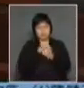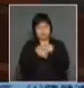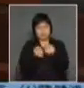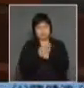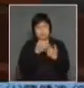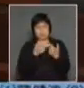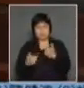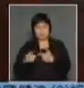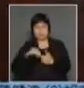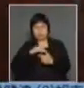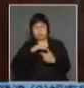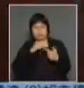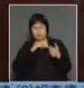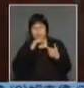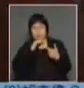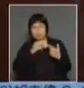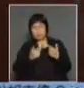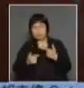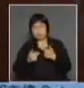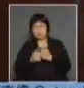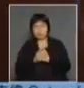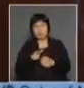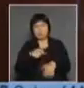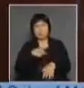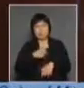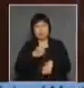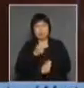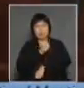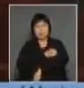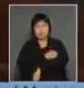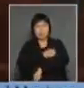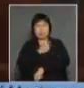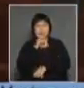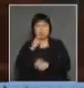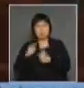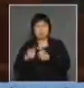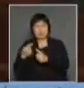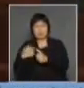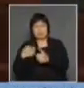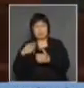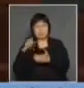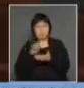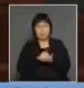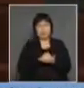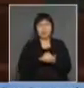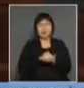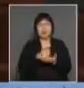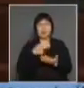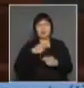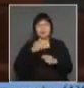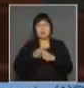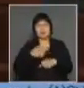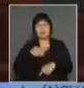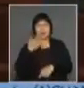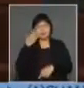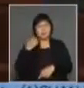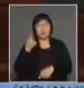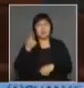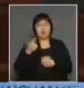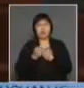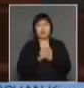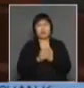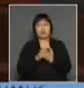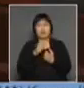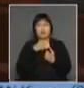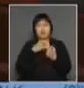家難做啦，又被公民黨捷足先登啦。但我咧都係覺得太離譜啦，特別我哋立法會